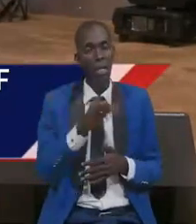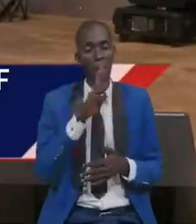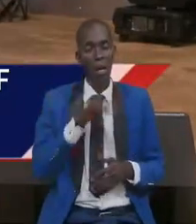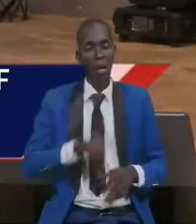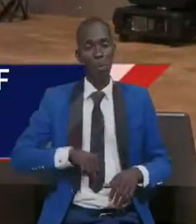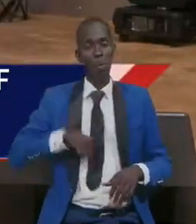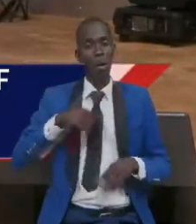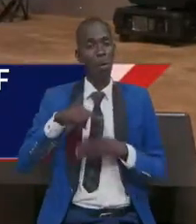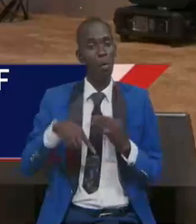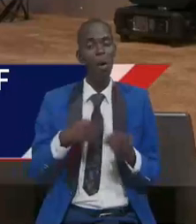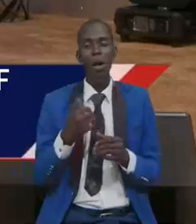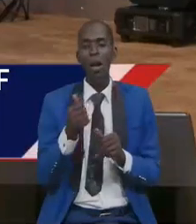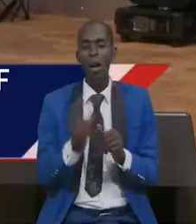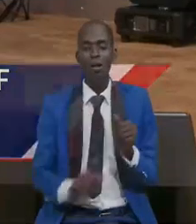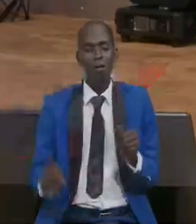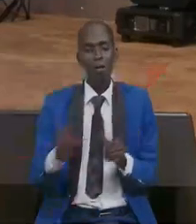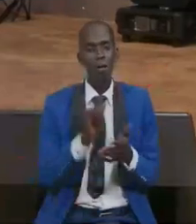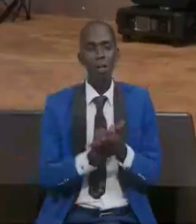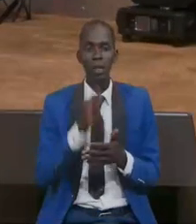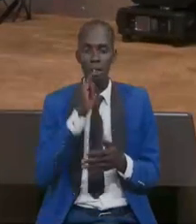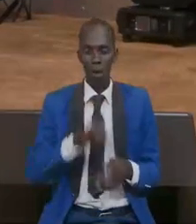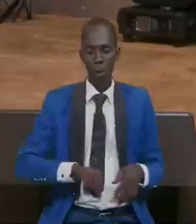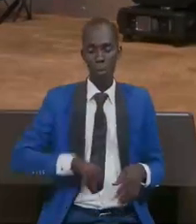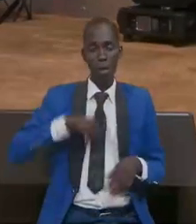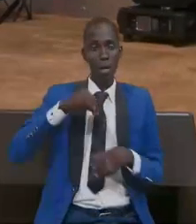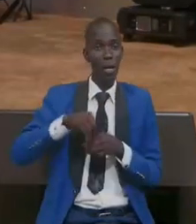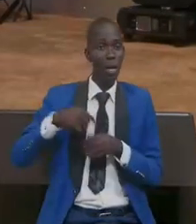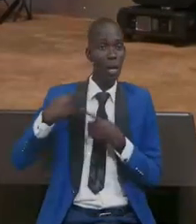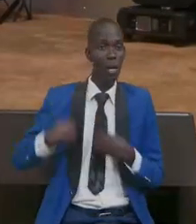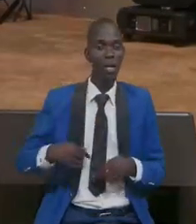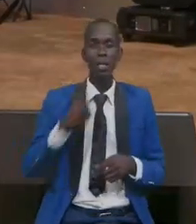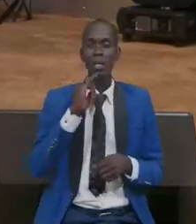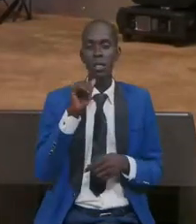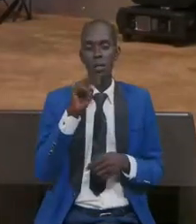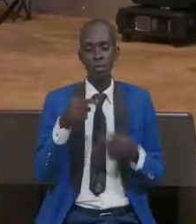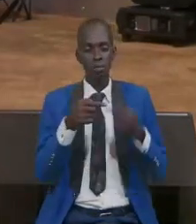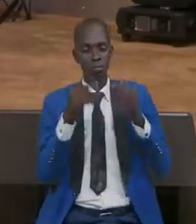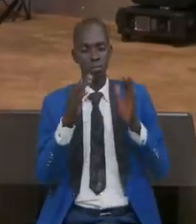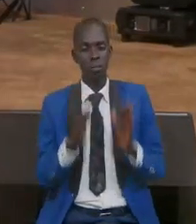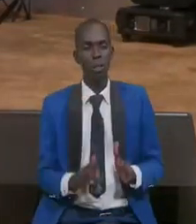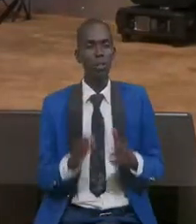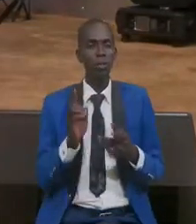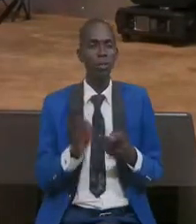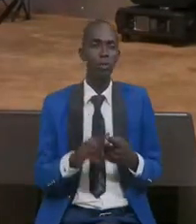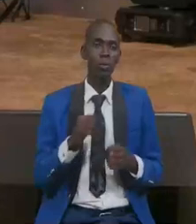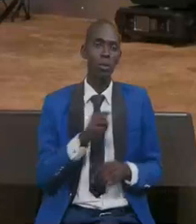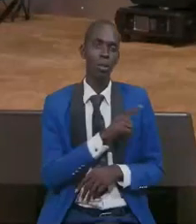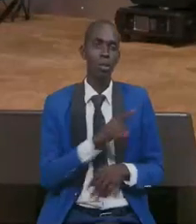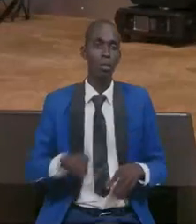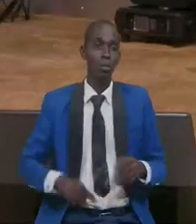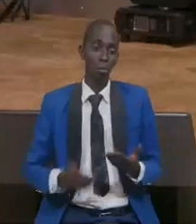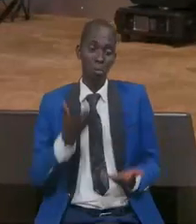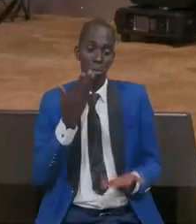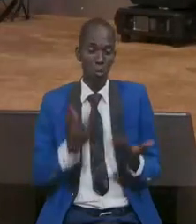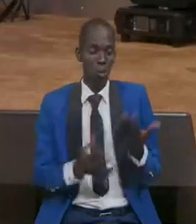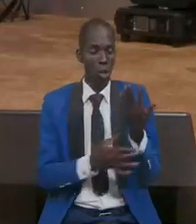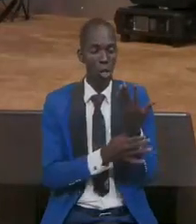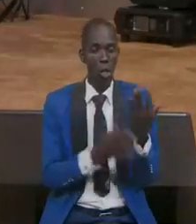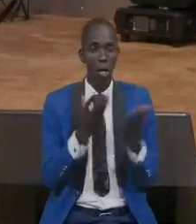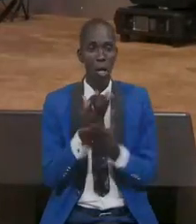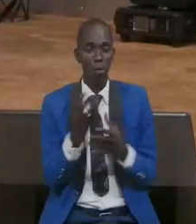orgueil, tout cœur orgueilleux, tout homme orgueilleux est en abomination à l'Éternel. Certes, il